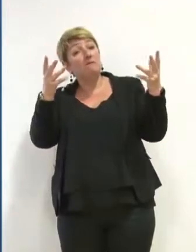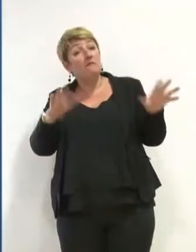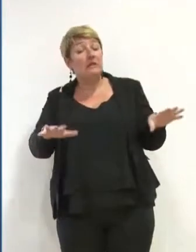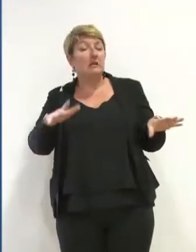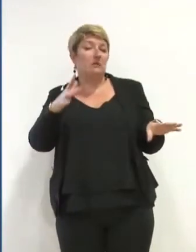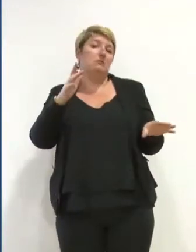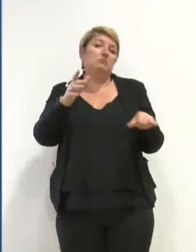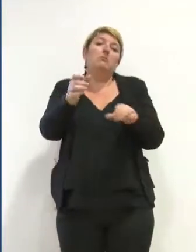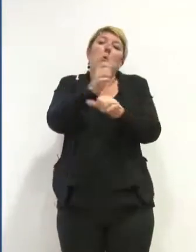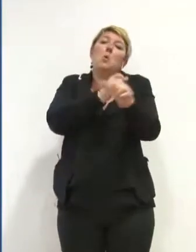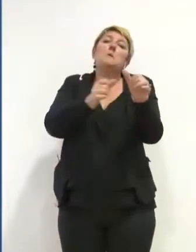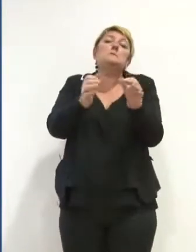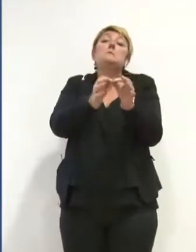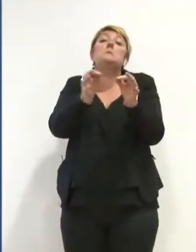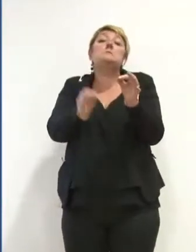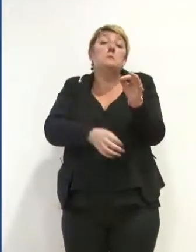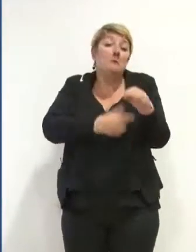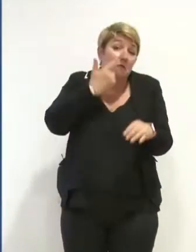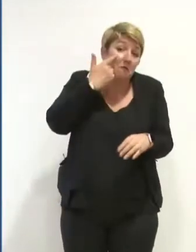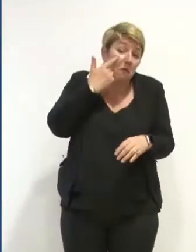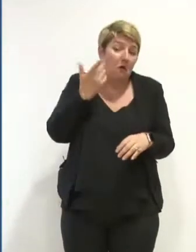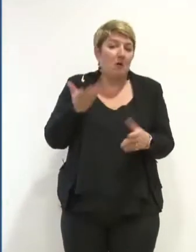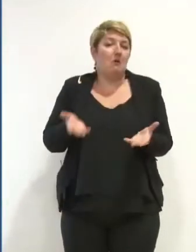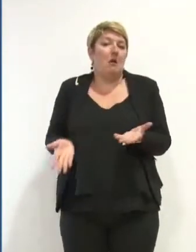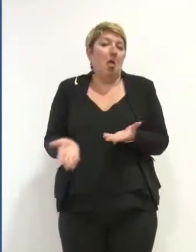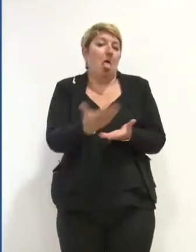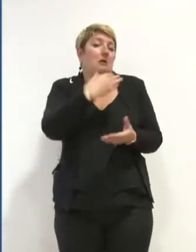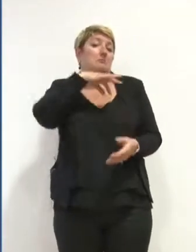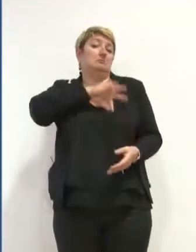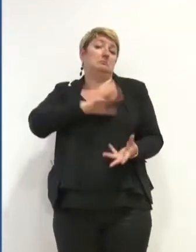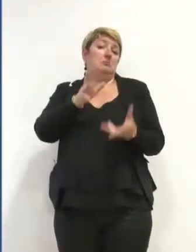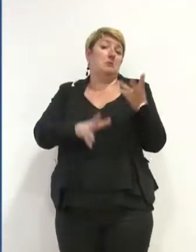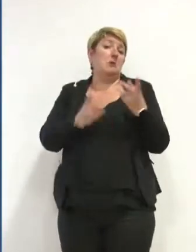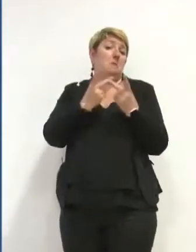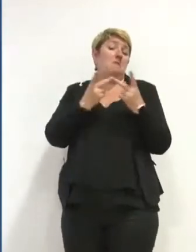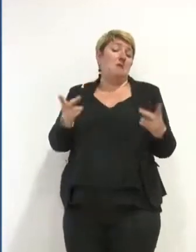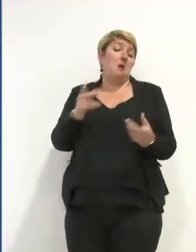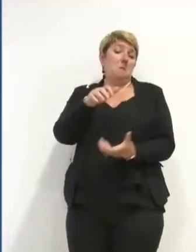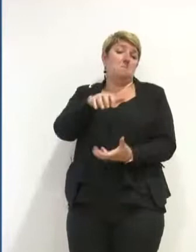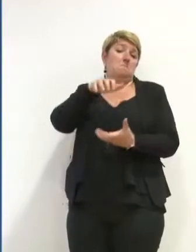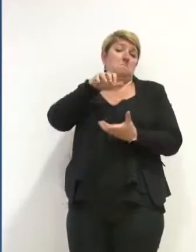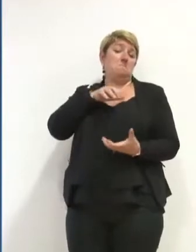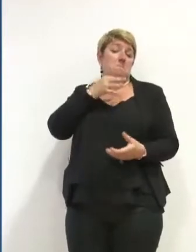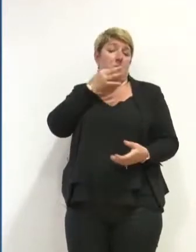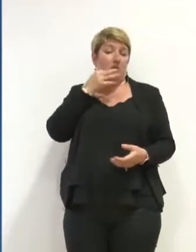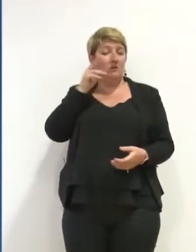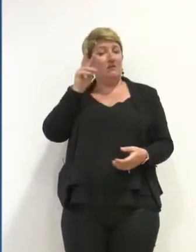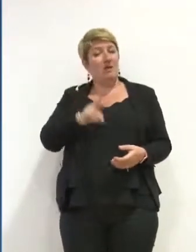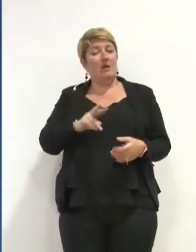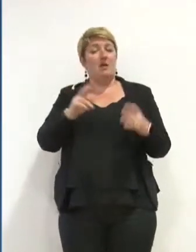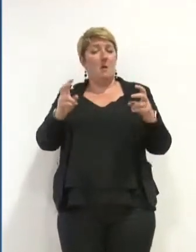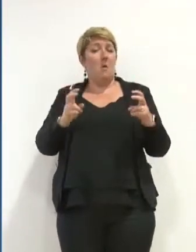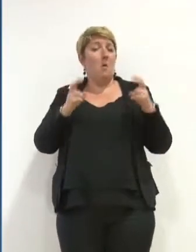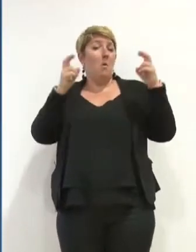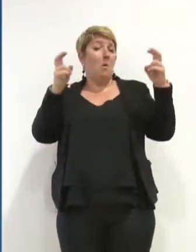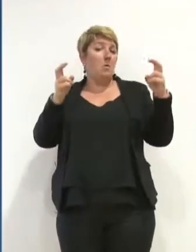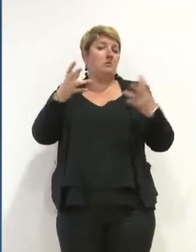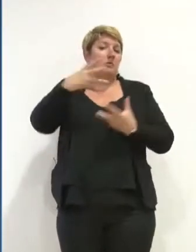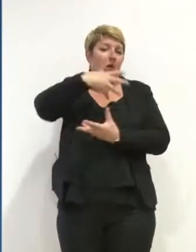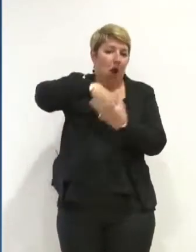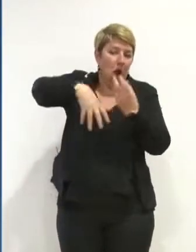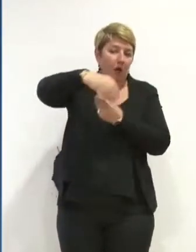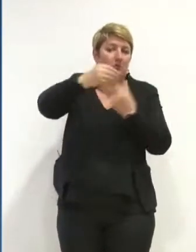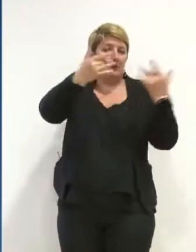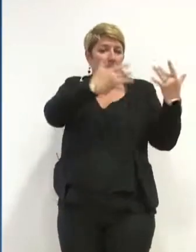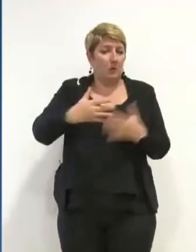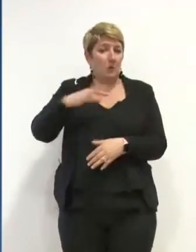cas, des recettes inespérées pour la ville. Donc, certes, cette hausse est en partie retraitée, mais la politique de